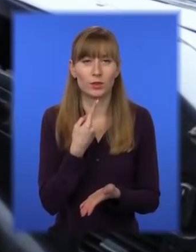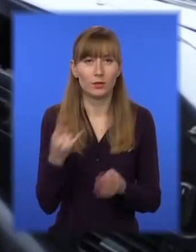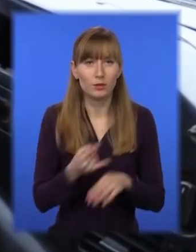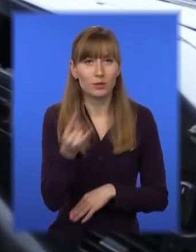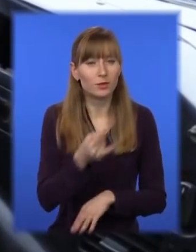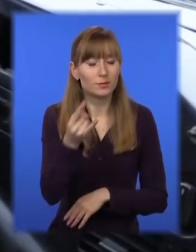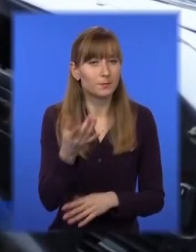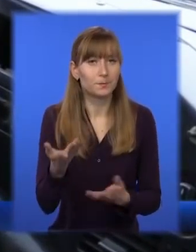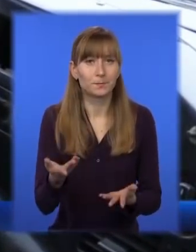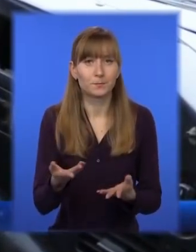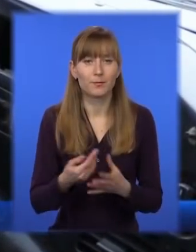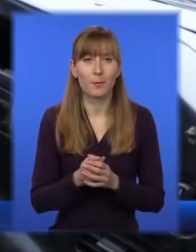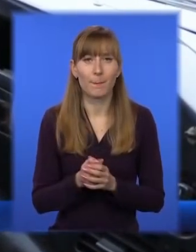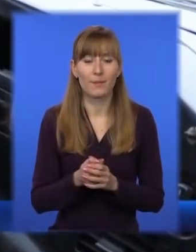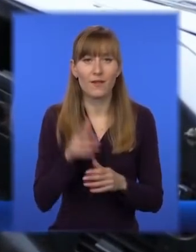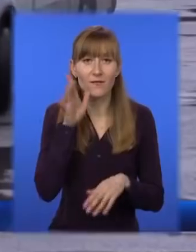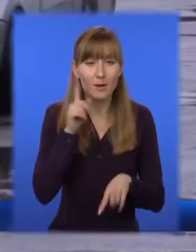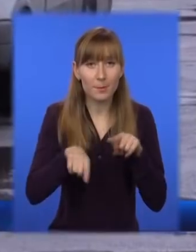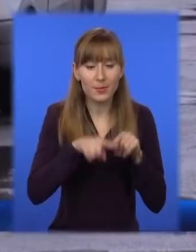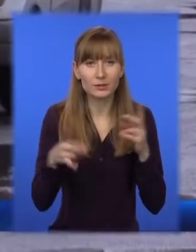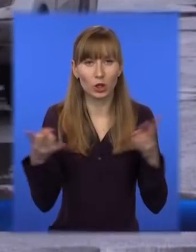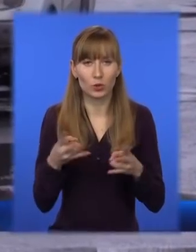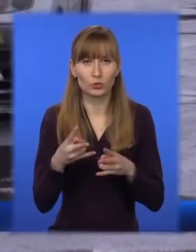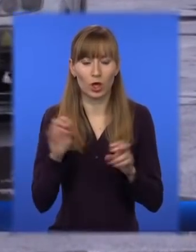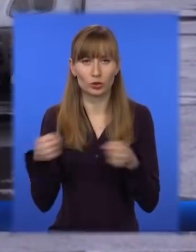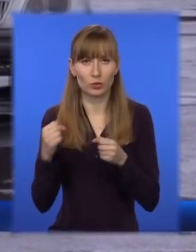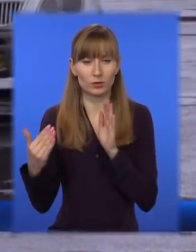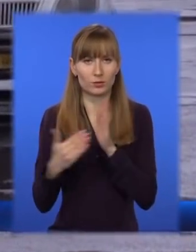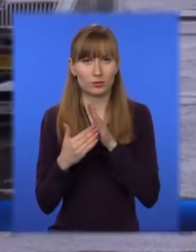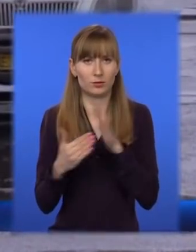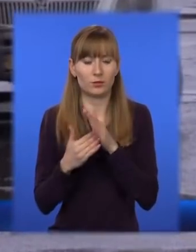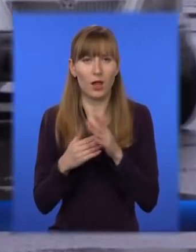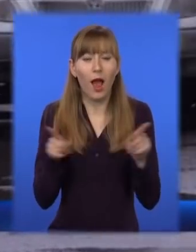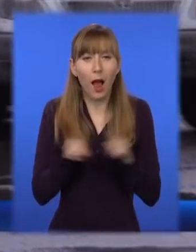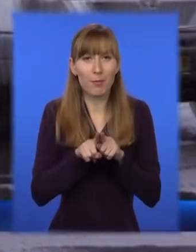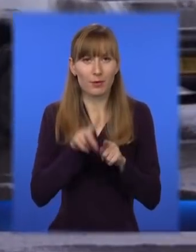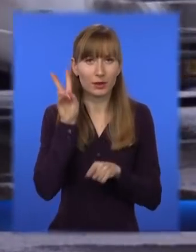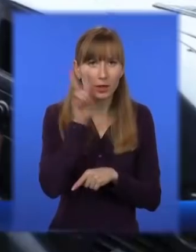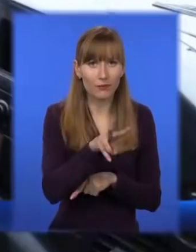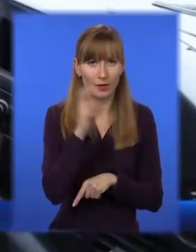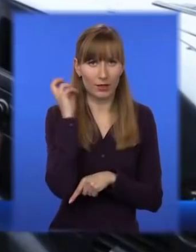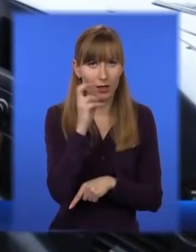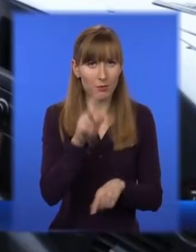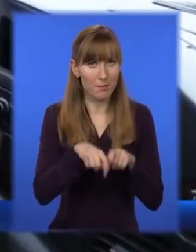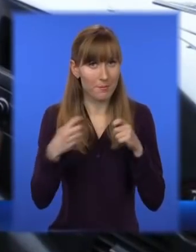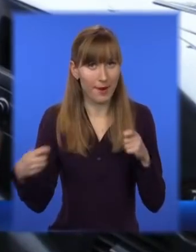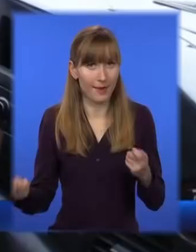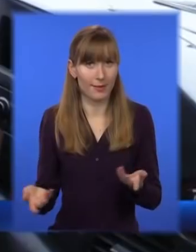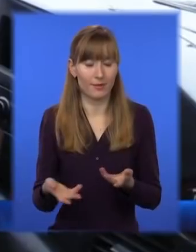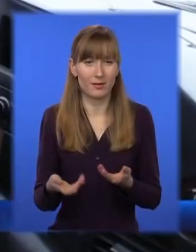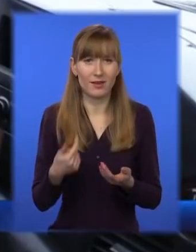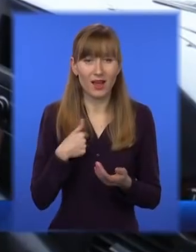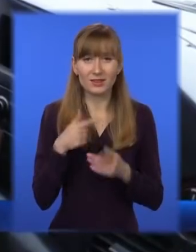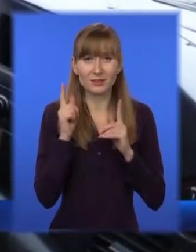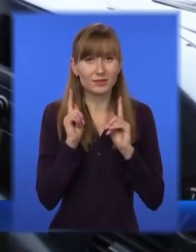пути і, як би сказати, майже їздим як тролейбуси, трамваї, медленно. Сказати, що за, я б не